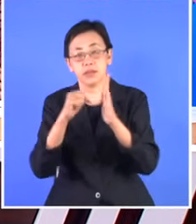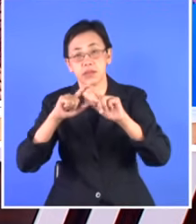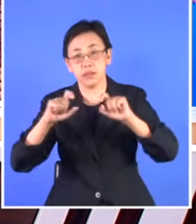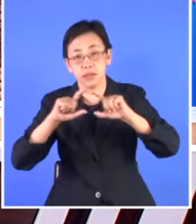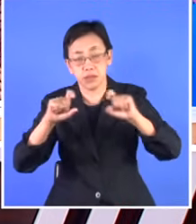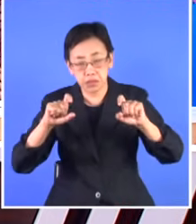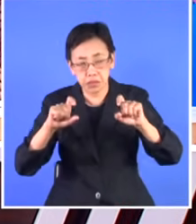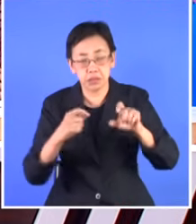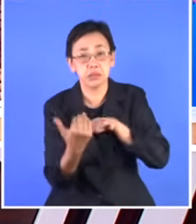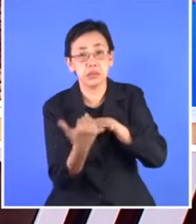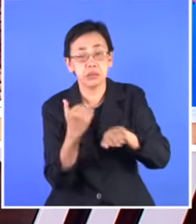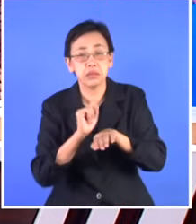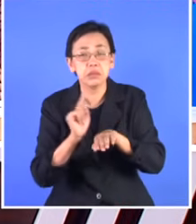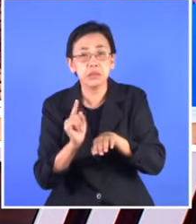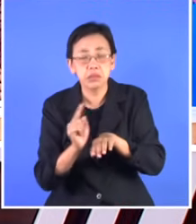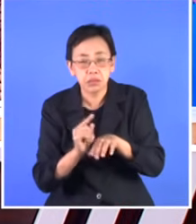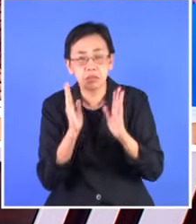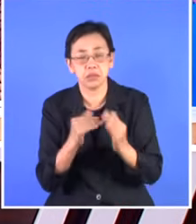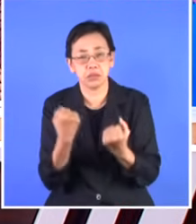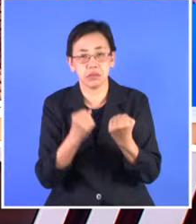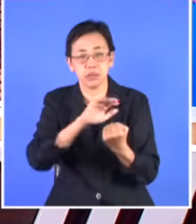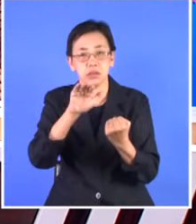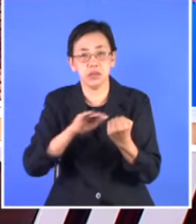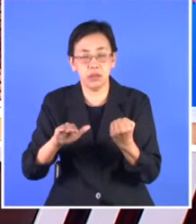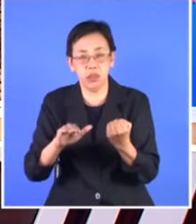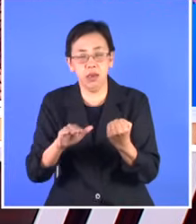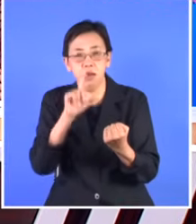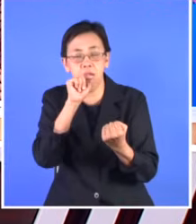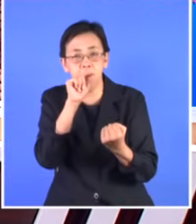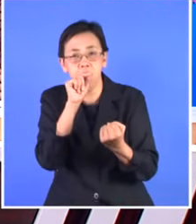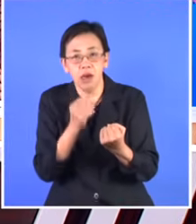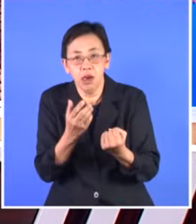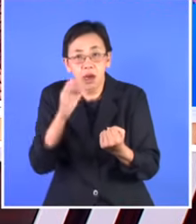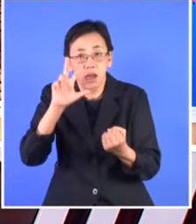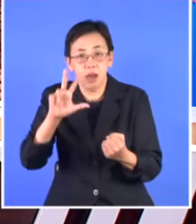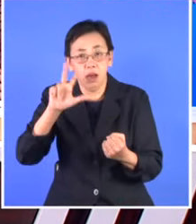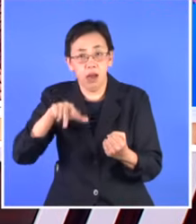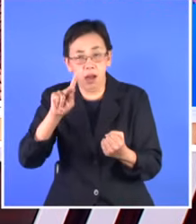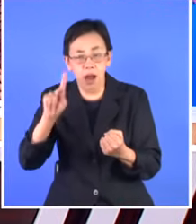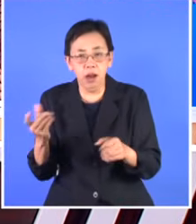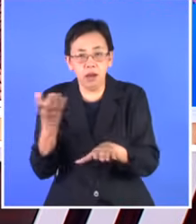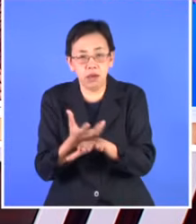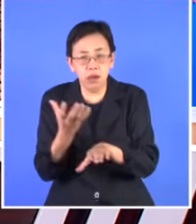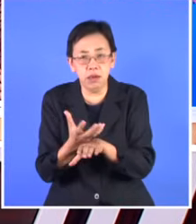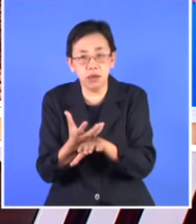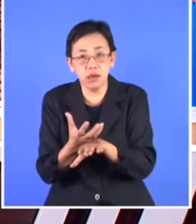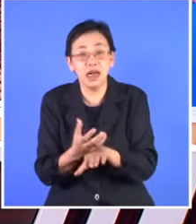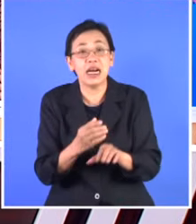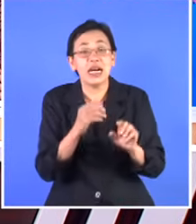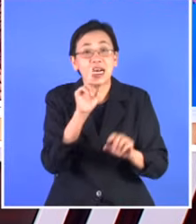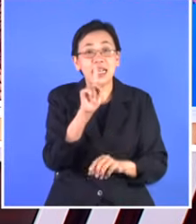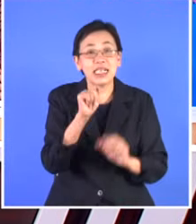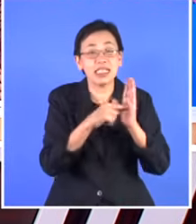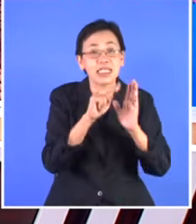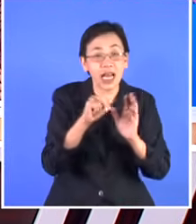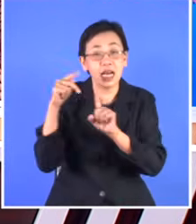ท้องถนนเมื่อพ่อหนุ่มคนนี้เนี่ยขับรถกระบะขนชิ้นส่วนไก่หนักตั้ง 3ตัน 1ตันเท่ากับ 1,000กล 3ตันก็